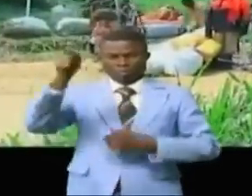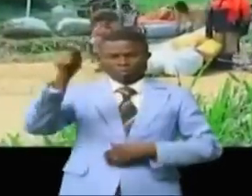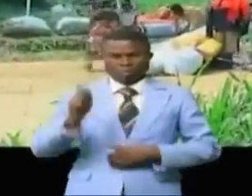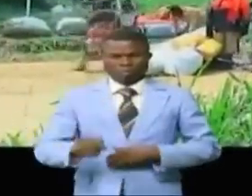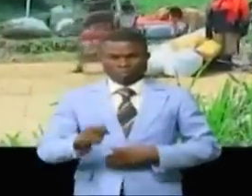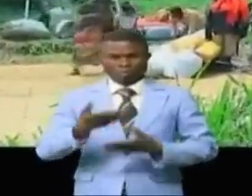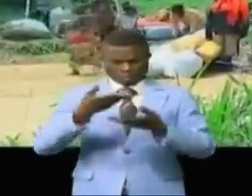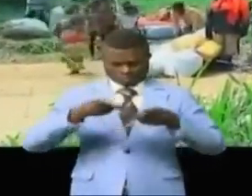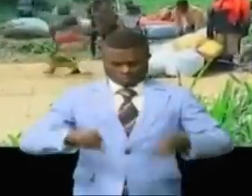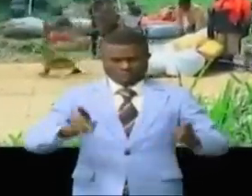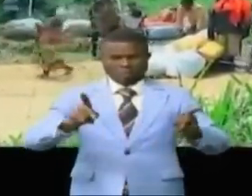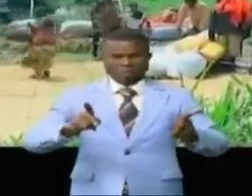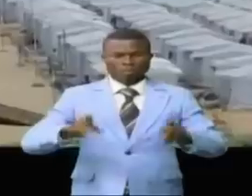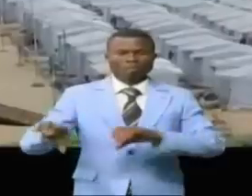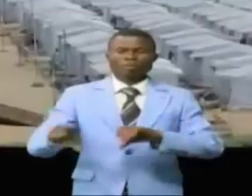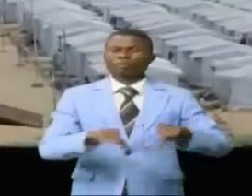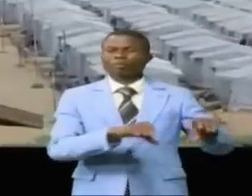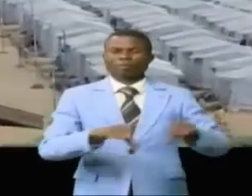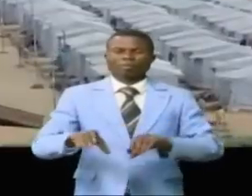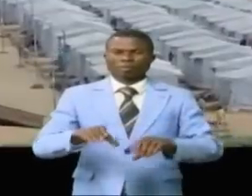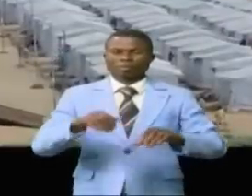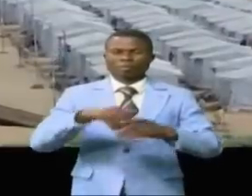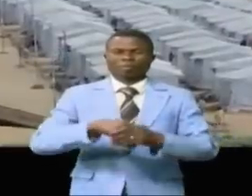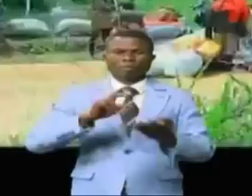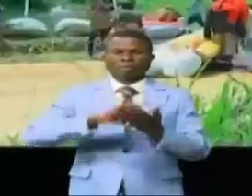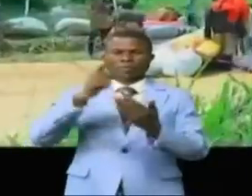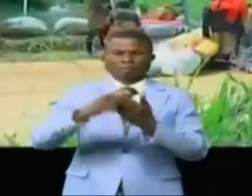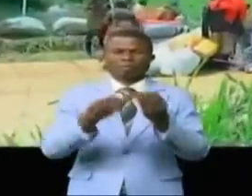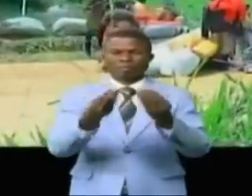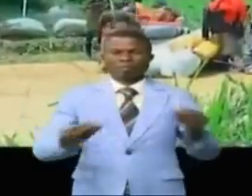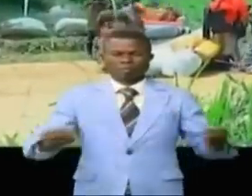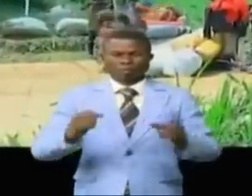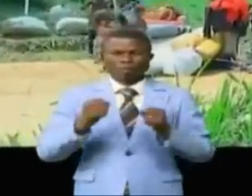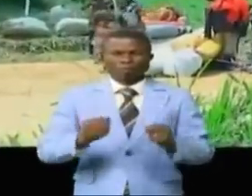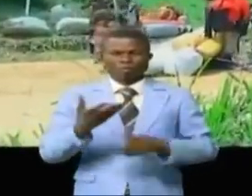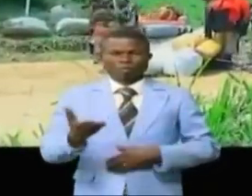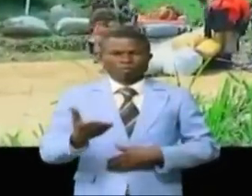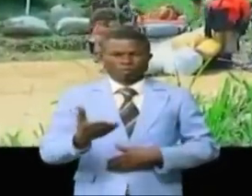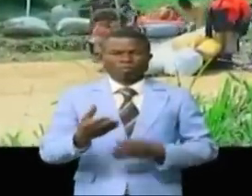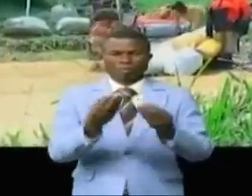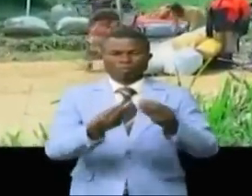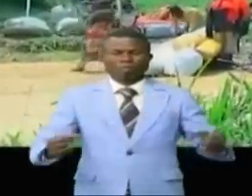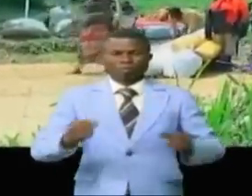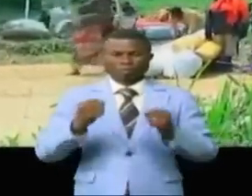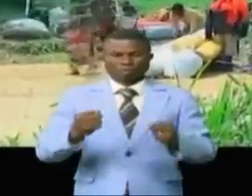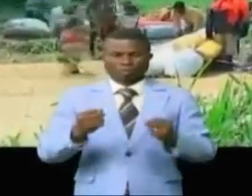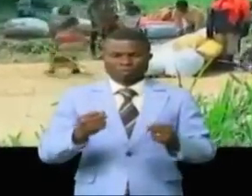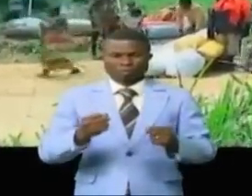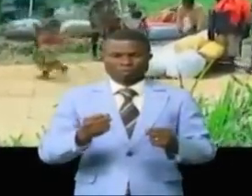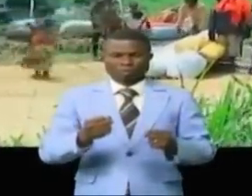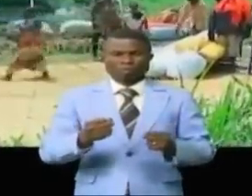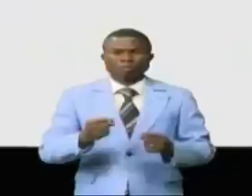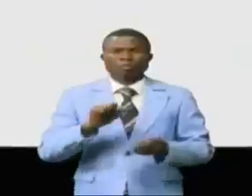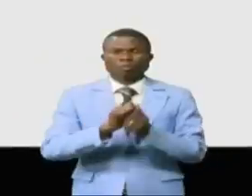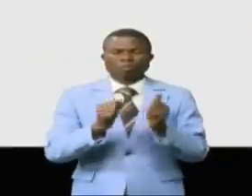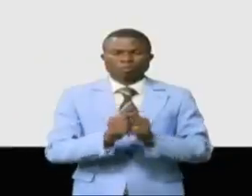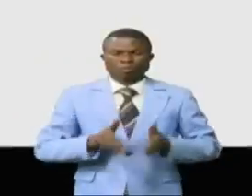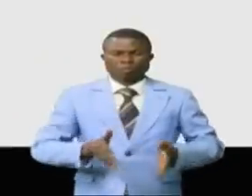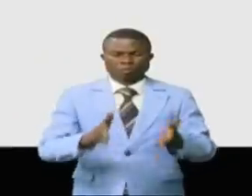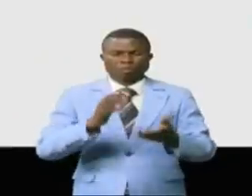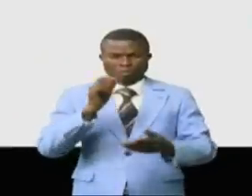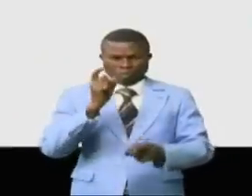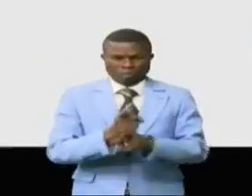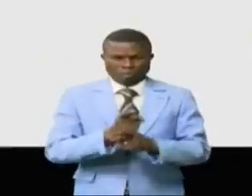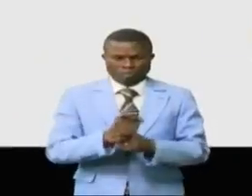visant à mettre en œuvre des activités dans le cadre de solutions durables. Les solutions durables dont l'élite est assurée par